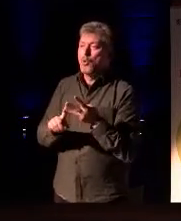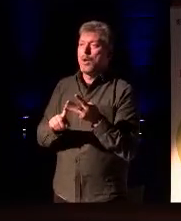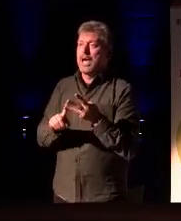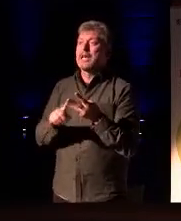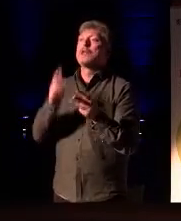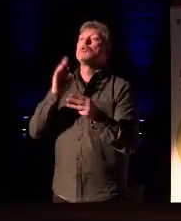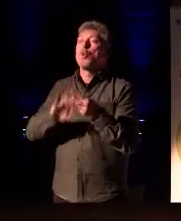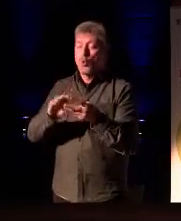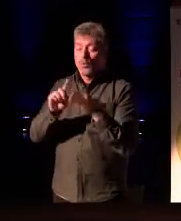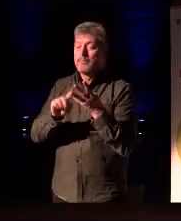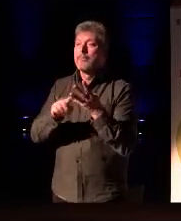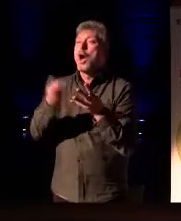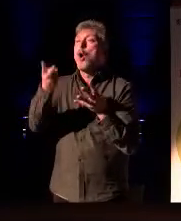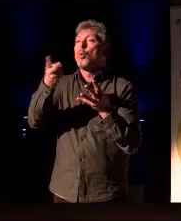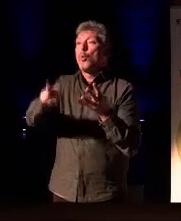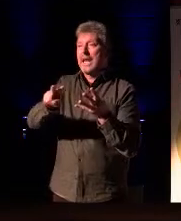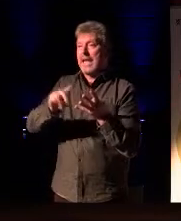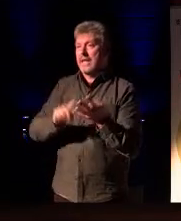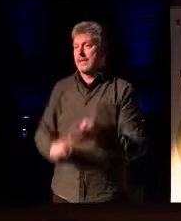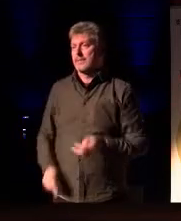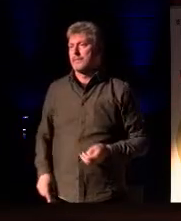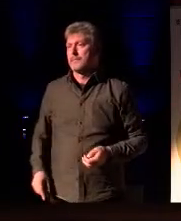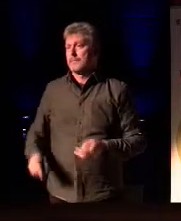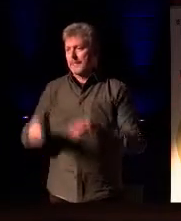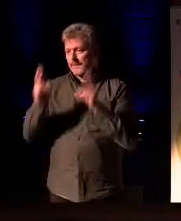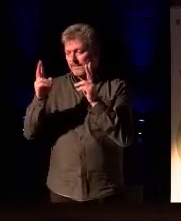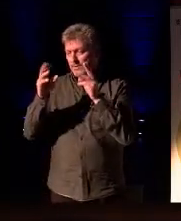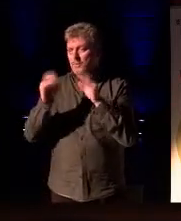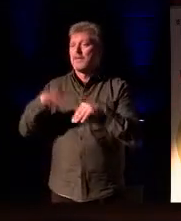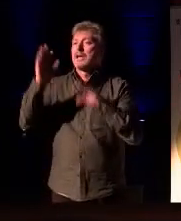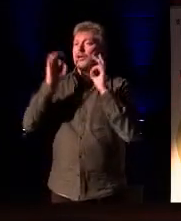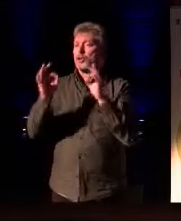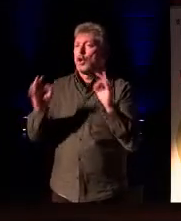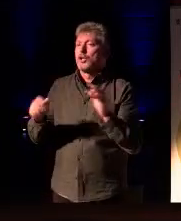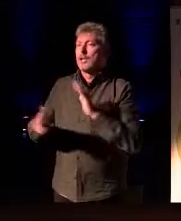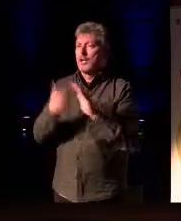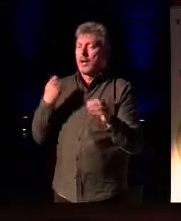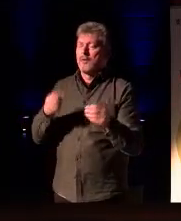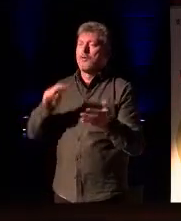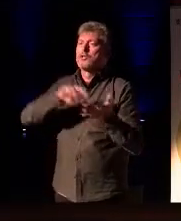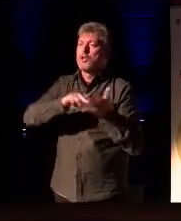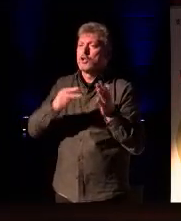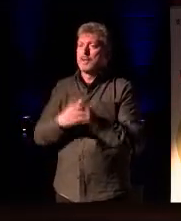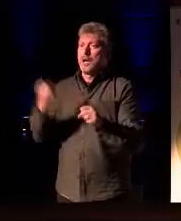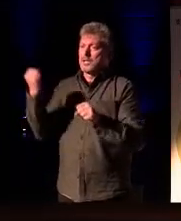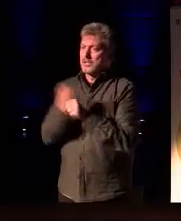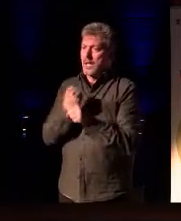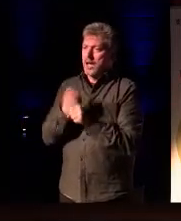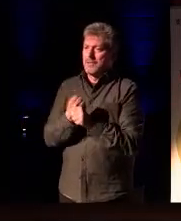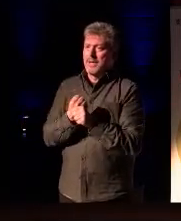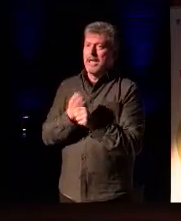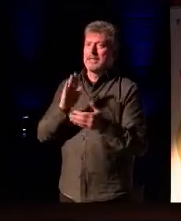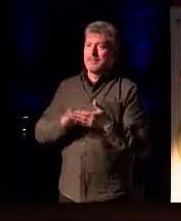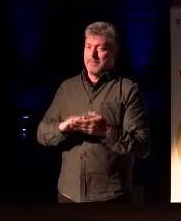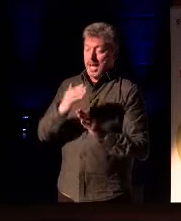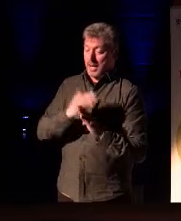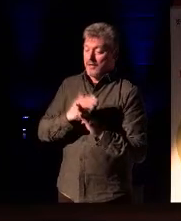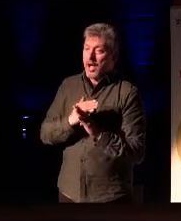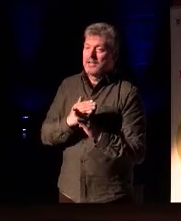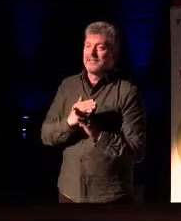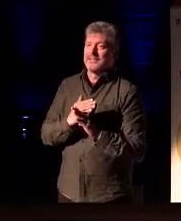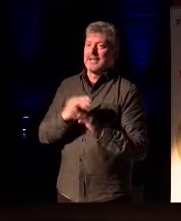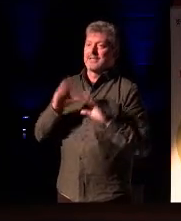og korrigeres. Det kommer også tydeligere krav om systematisk arbeid med kvalitetsforbedring